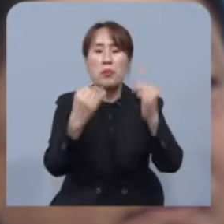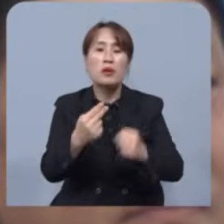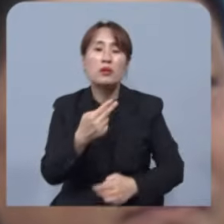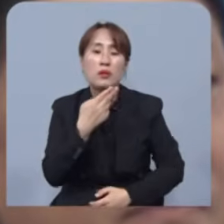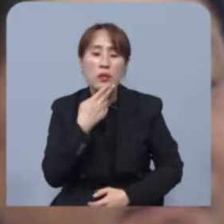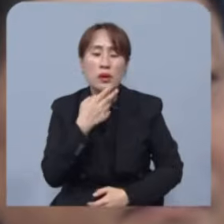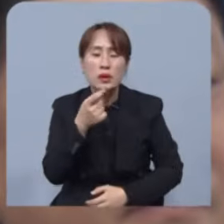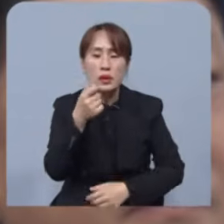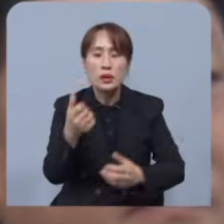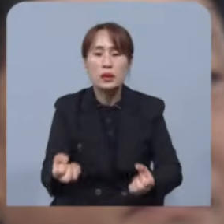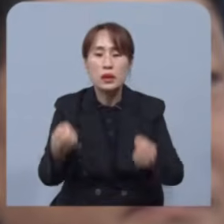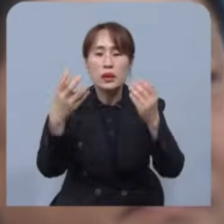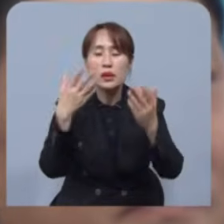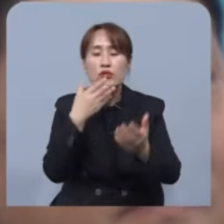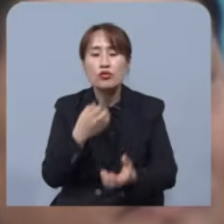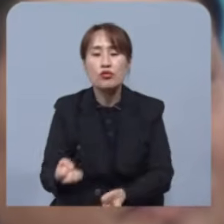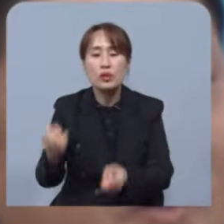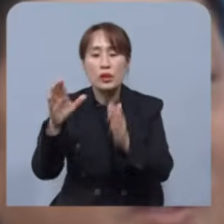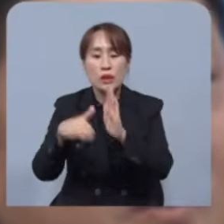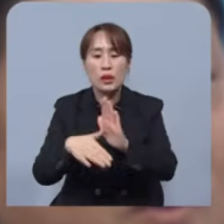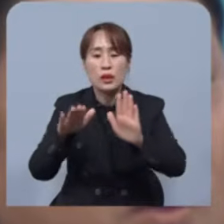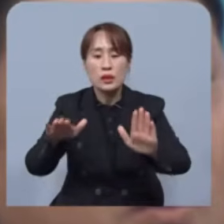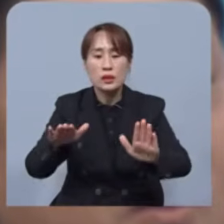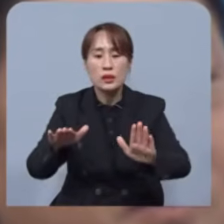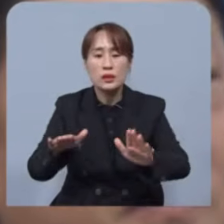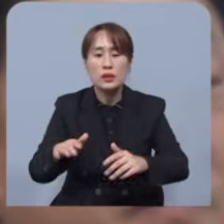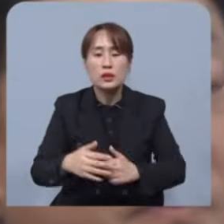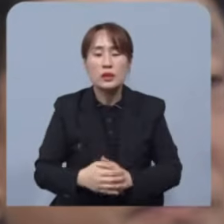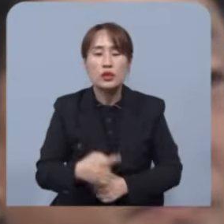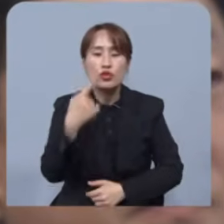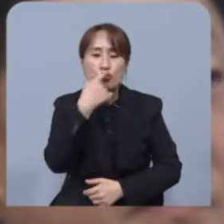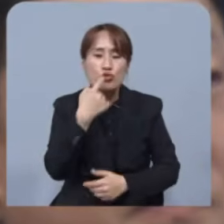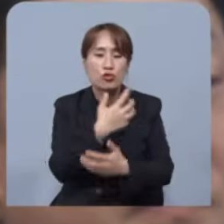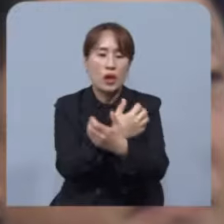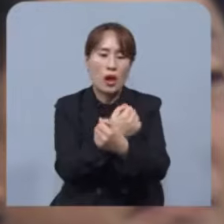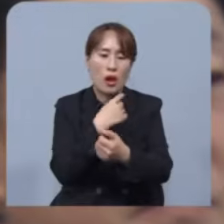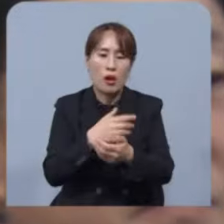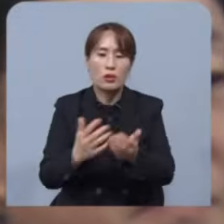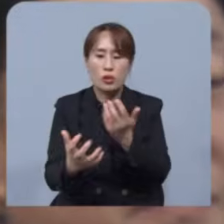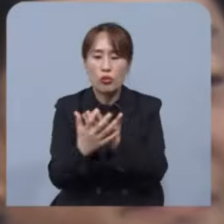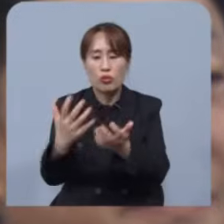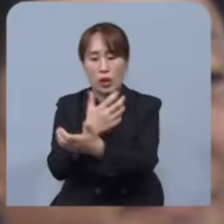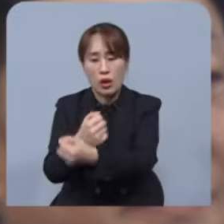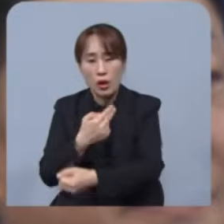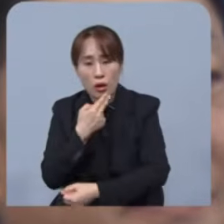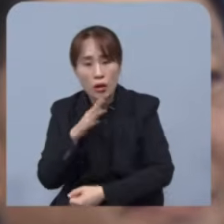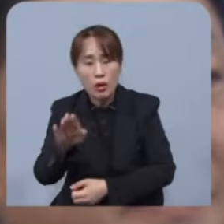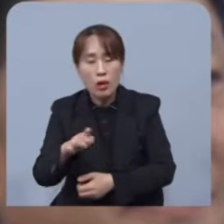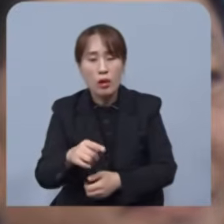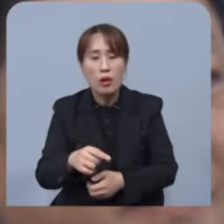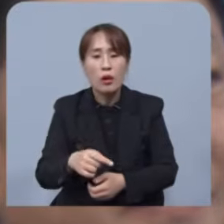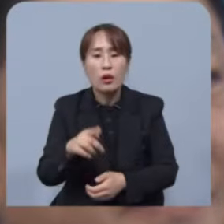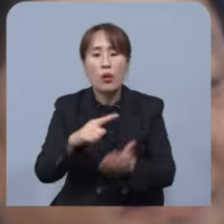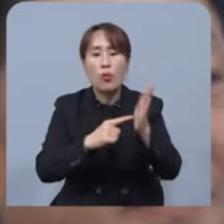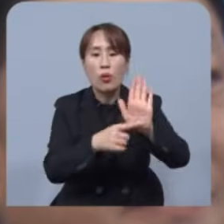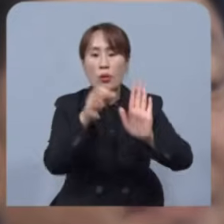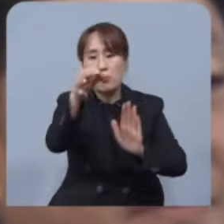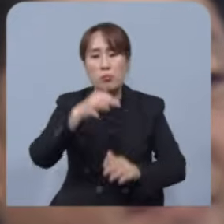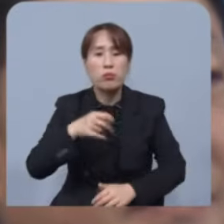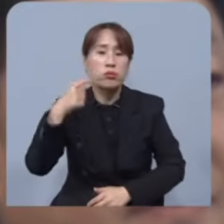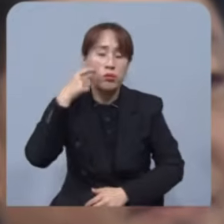뿐더러 작은 행사나 축제에 여전히 관행적인 구두 계약으로 이루어지기 때문에 제대로 공연비를 받지